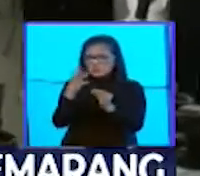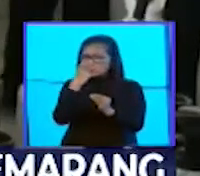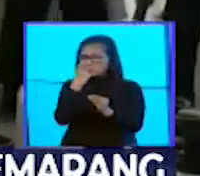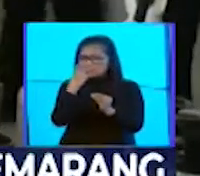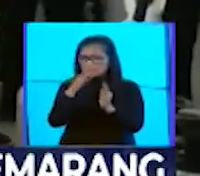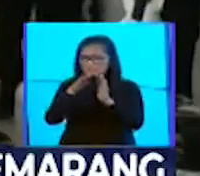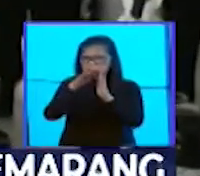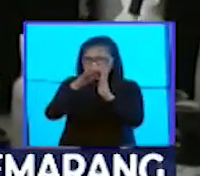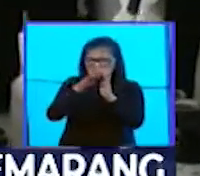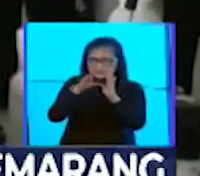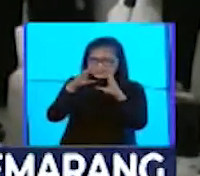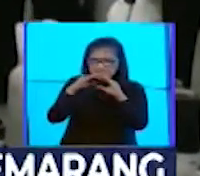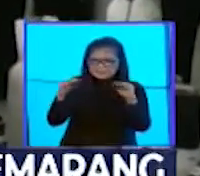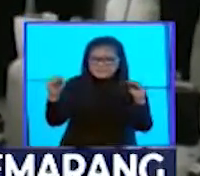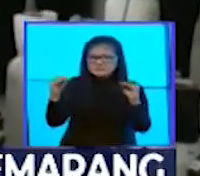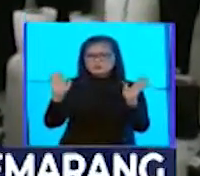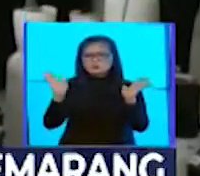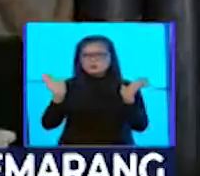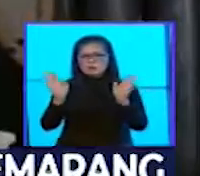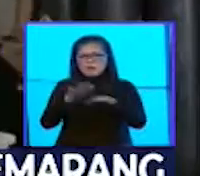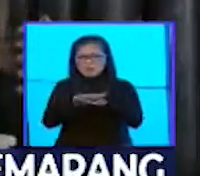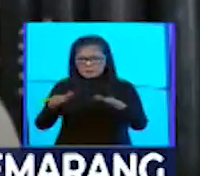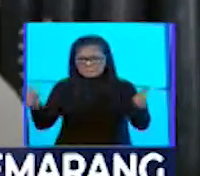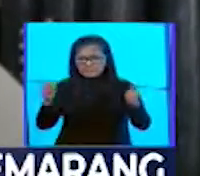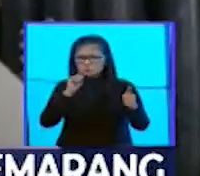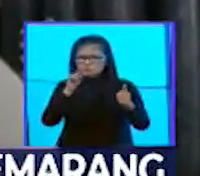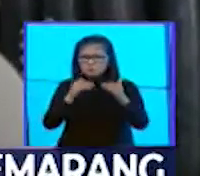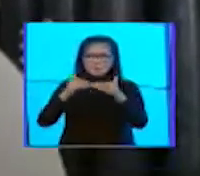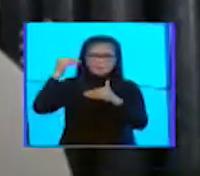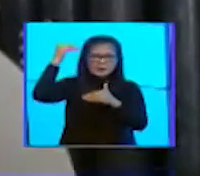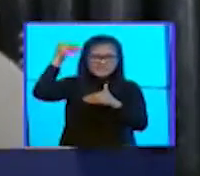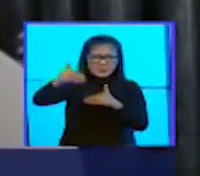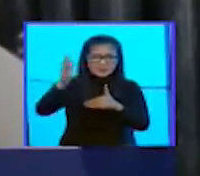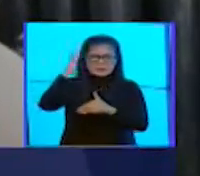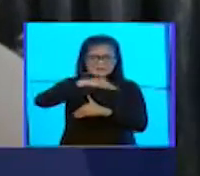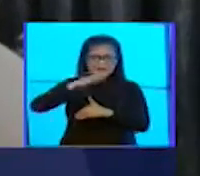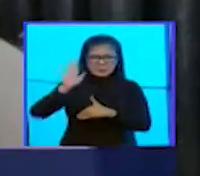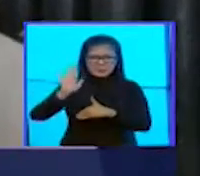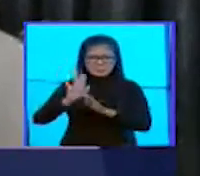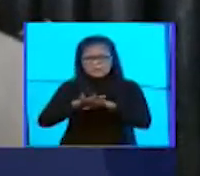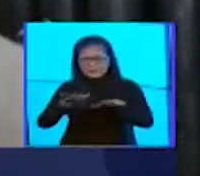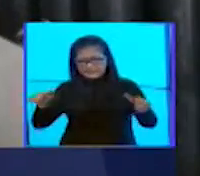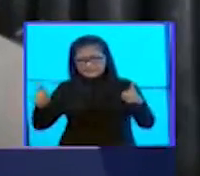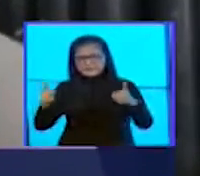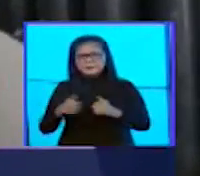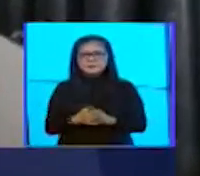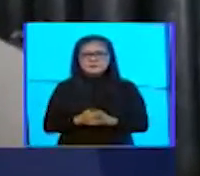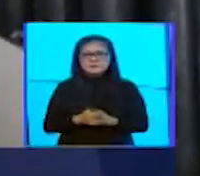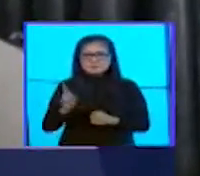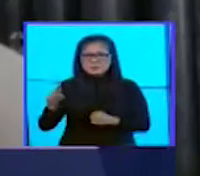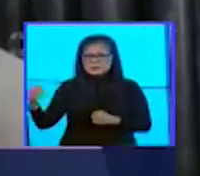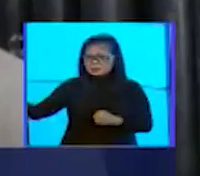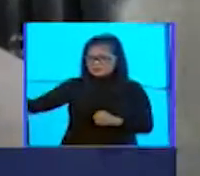masih aman untuk beberapa hari ke depan. Kesehatan ada, karena memang dari pengiriman liquid dari Kendal itu kan memang ada kendala.